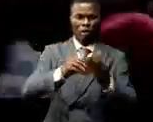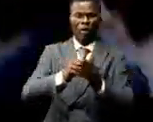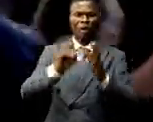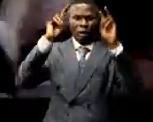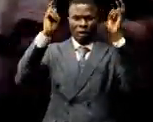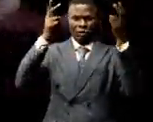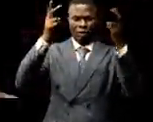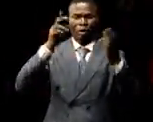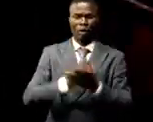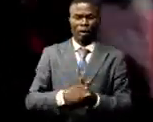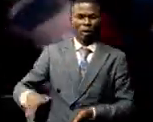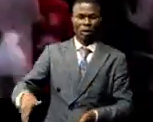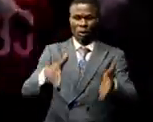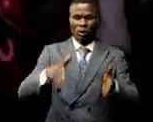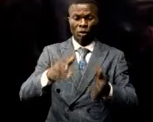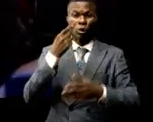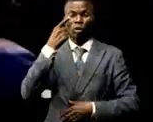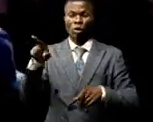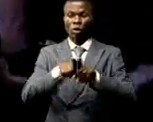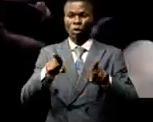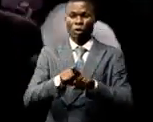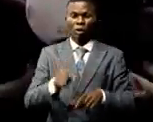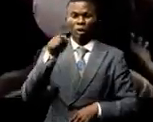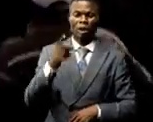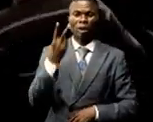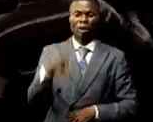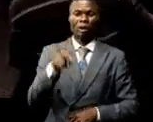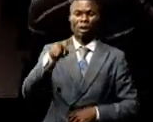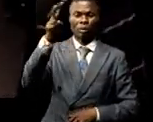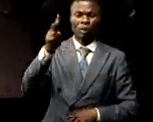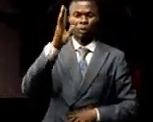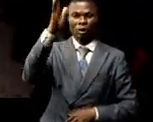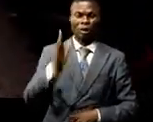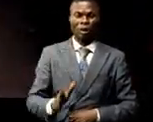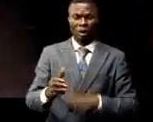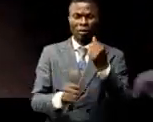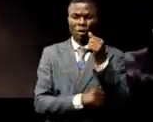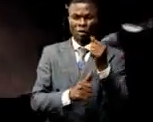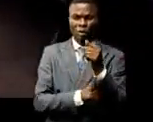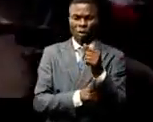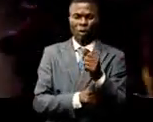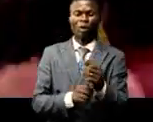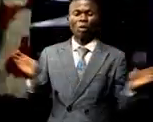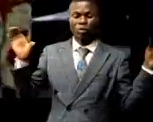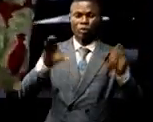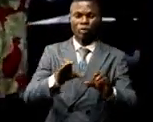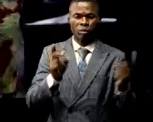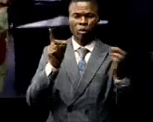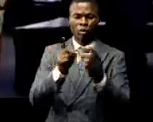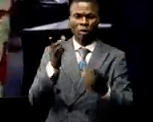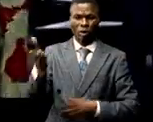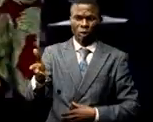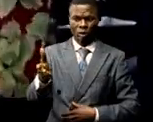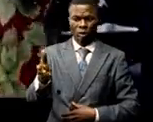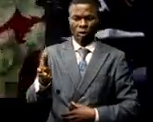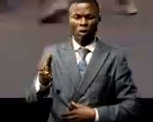Dans les rues, on a l'impression que les 2 500 000 habitants du Lualaba se sont donné rendez-vous à Kolwezi. La communion en